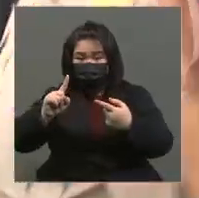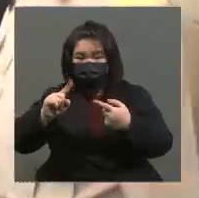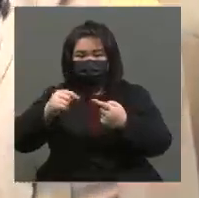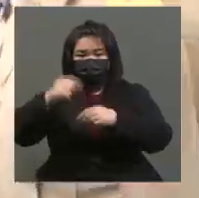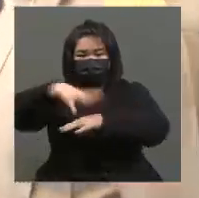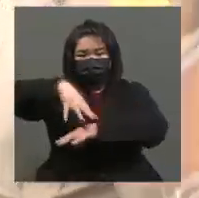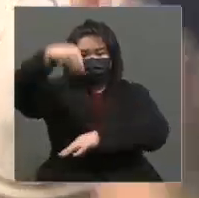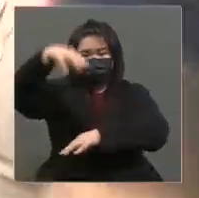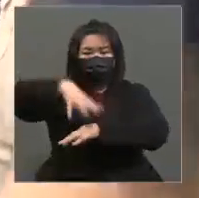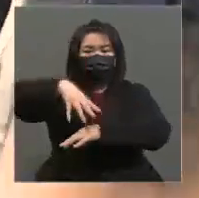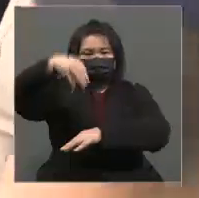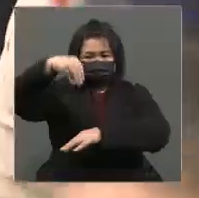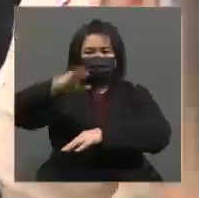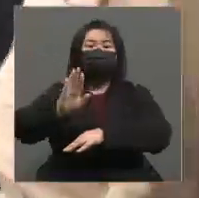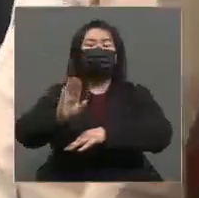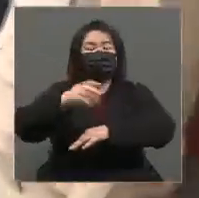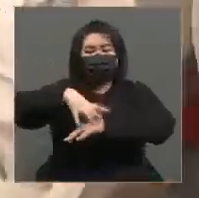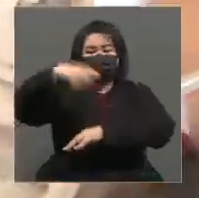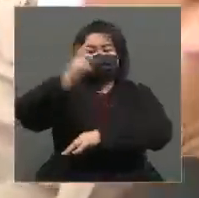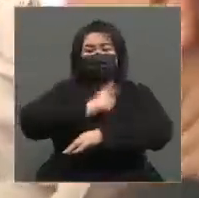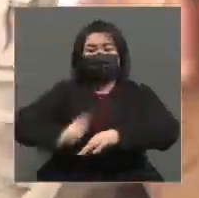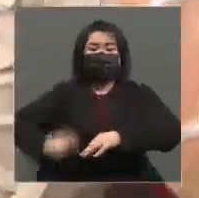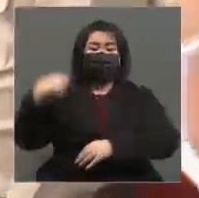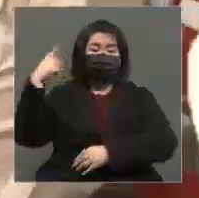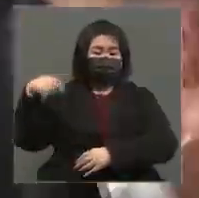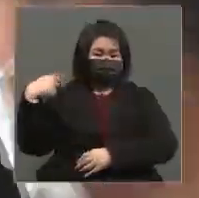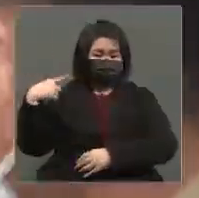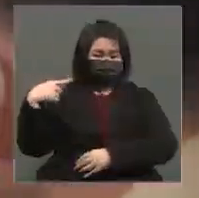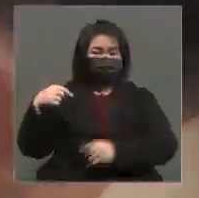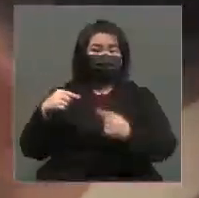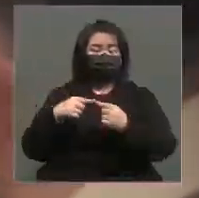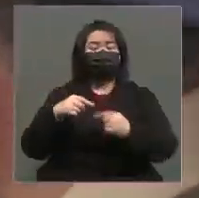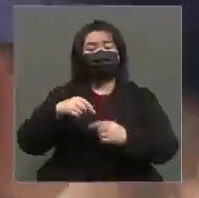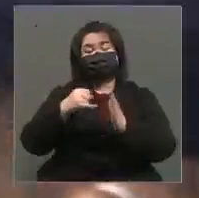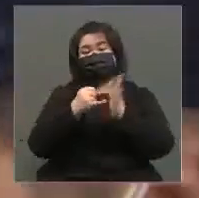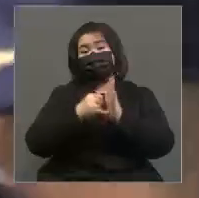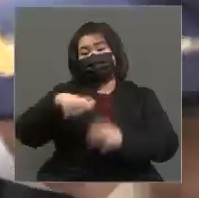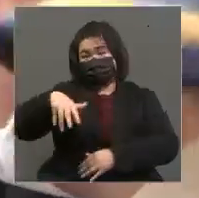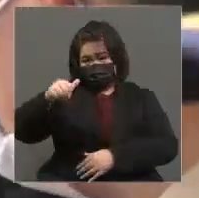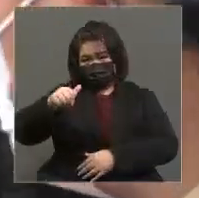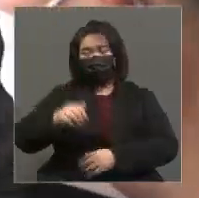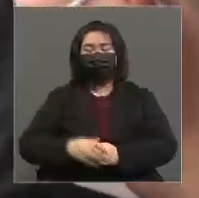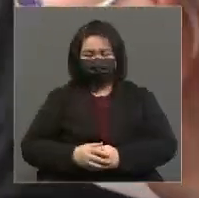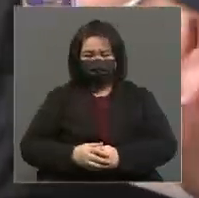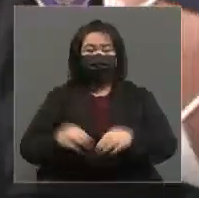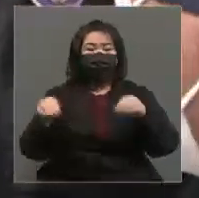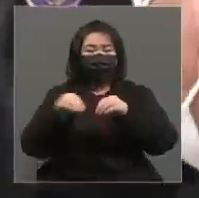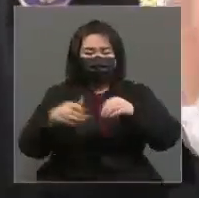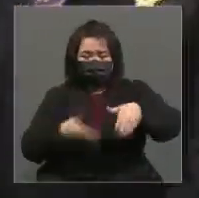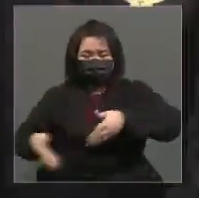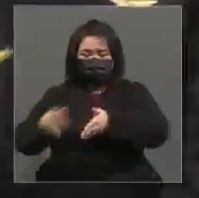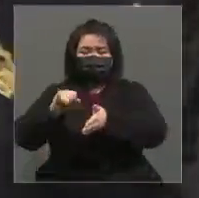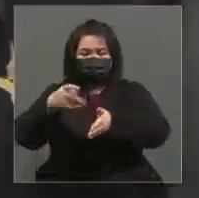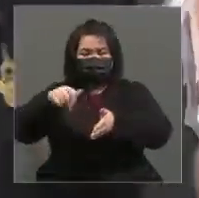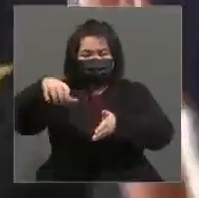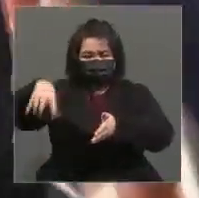เจดีย์พระศรีสุริโยทัยครับอันนี้ตั้งอยู่ภายในเกาะเมืองพระนครศรีอยุธยาด้านทิศตะวันตกติดริมแม่น้ำเจ้าพระยา